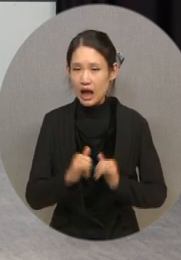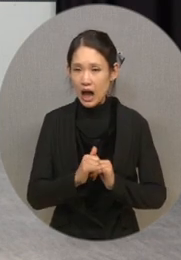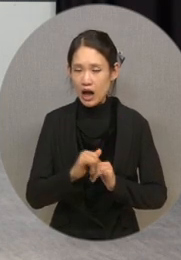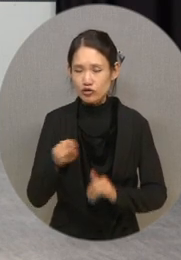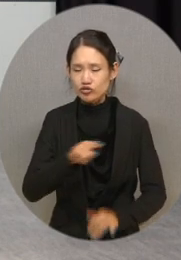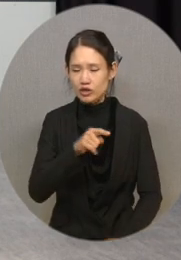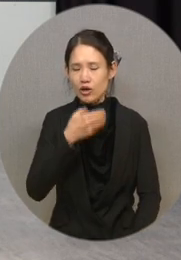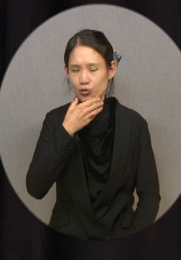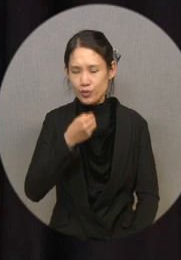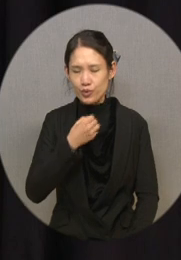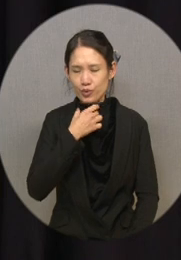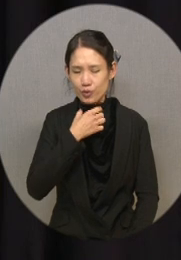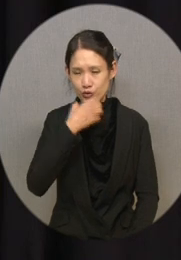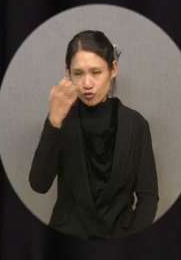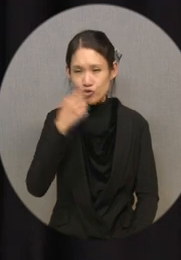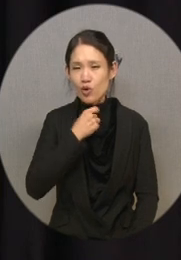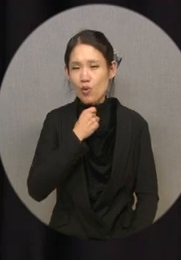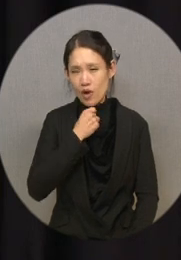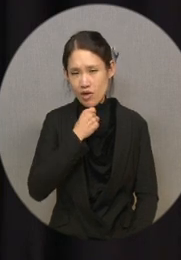꿈꿔야 된다. 그래서